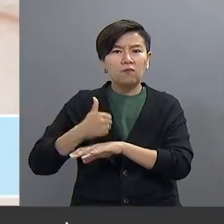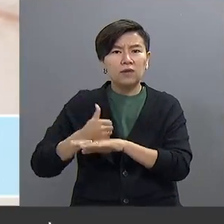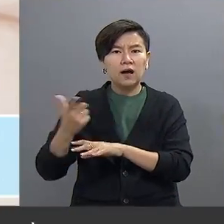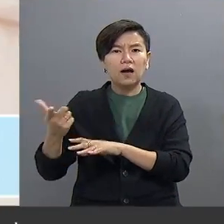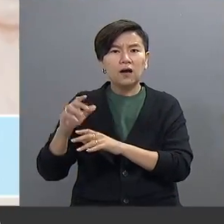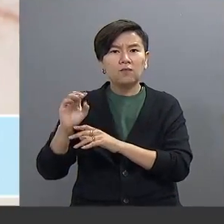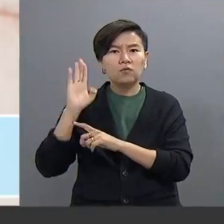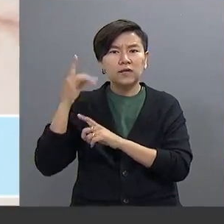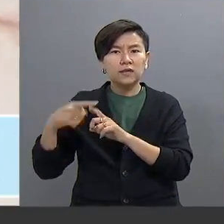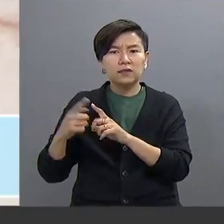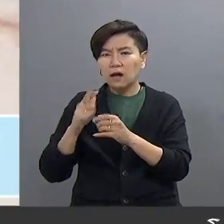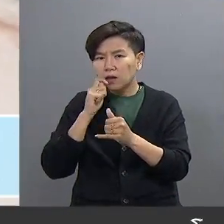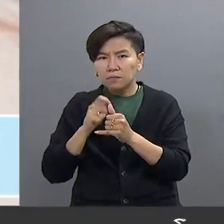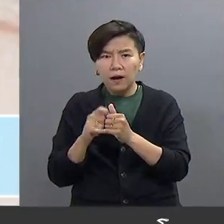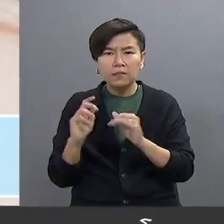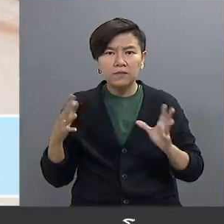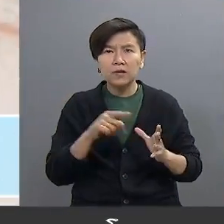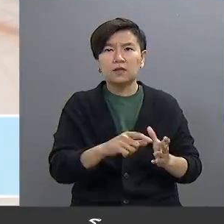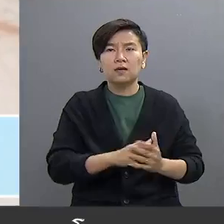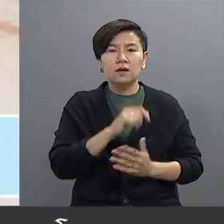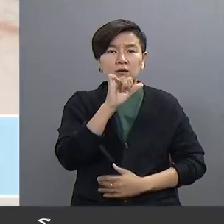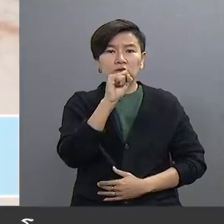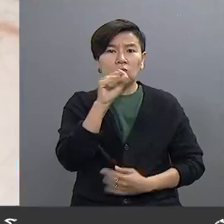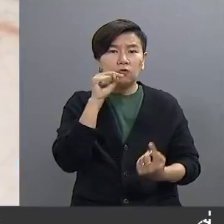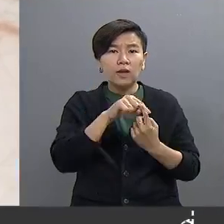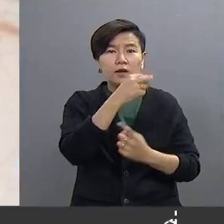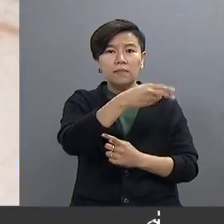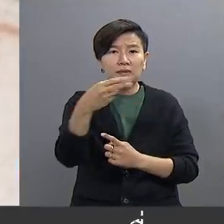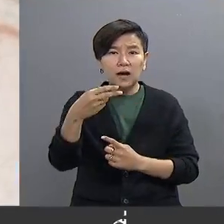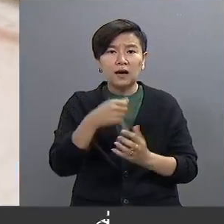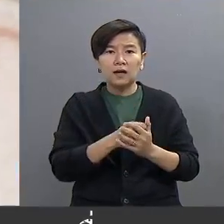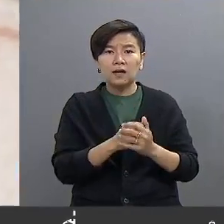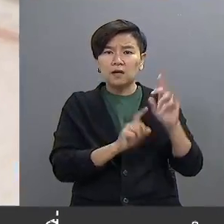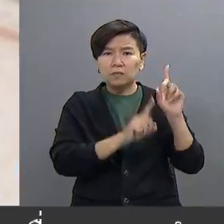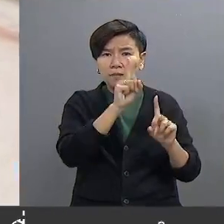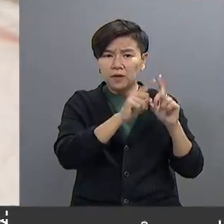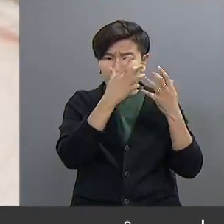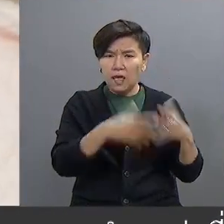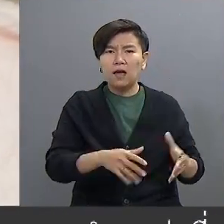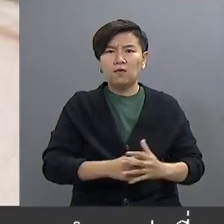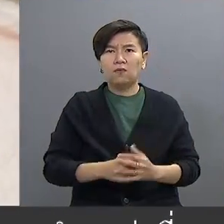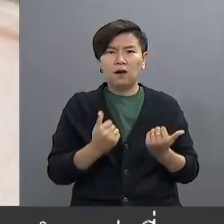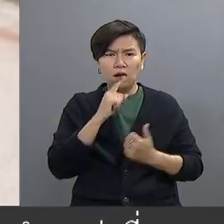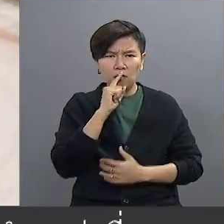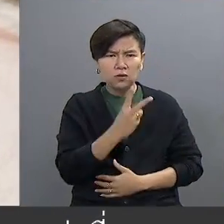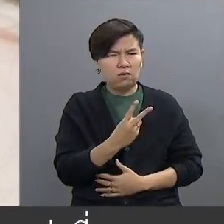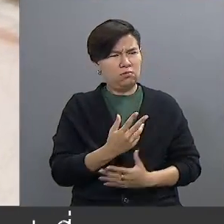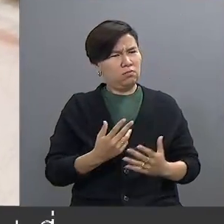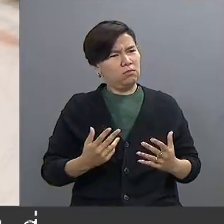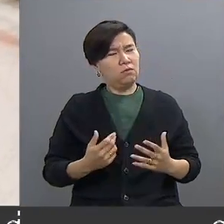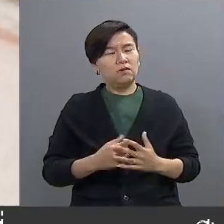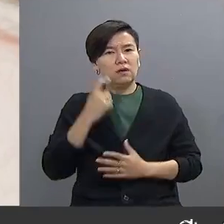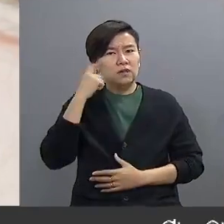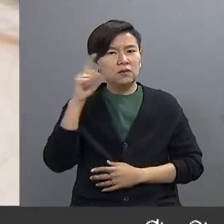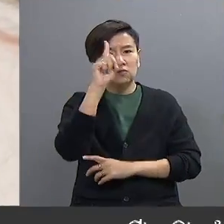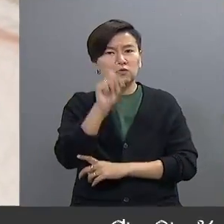าขั้นอีกในเมื่อก็สอบไปแล้วใช่ค่ะเพื่อนก็สอบกันไปก็ไม่ได้อะไรแล้วพอร